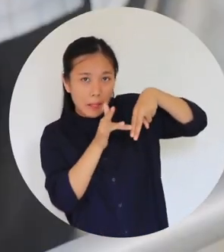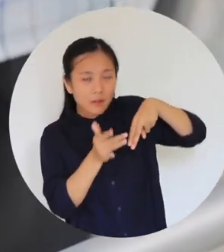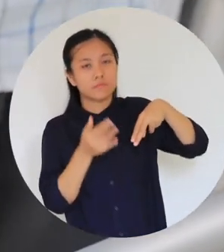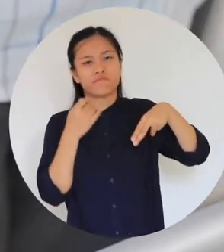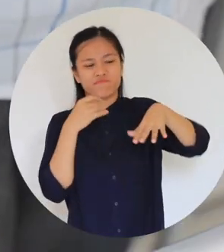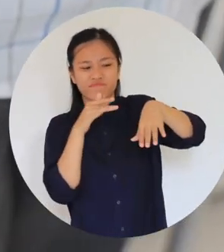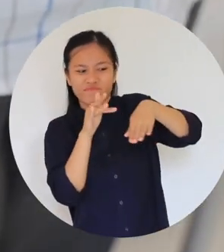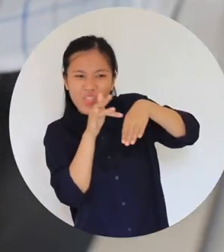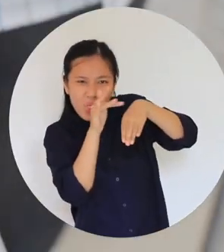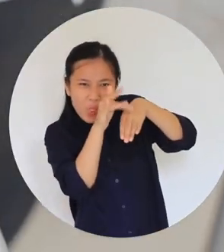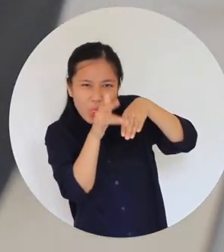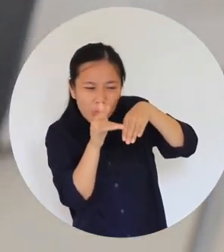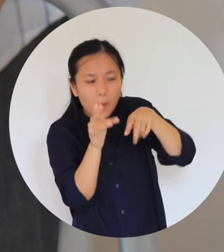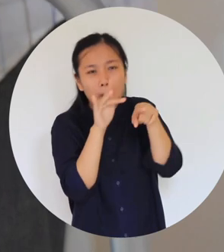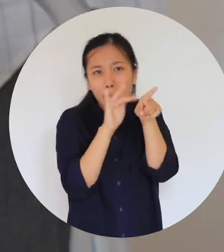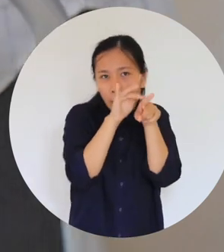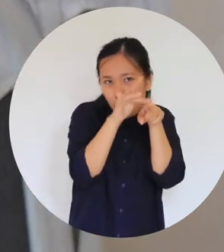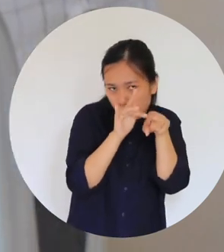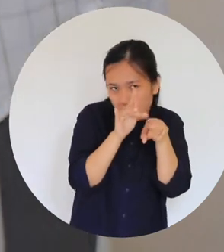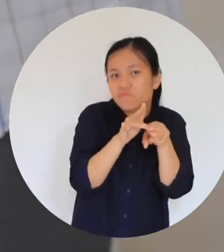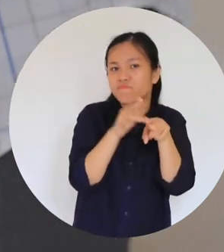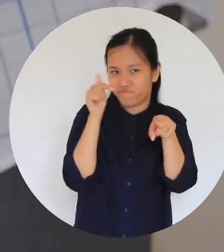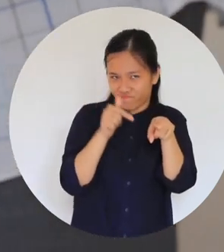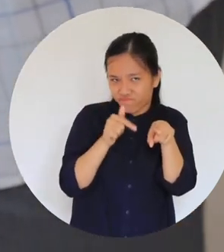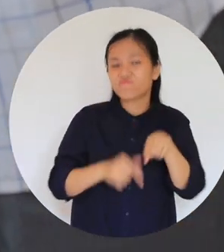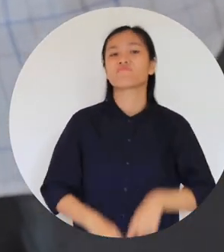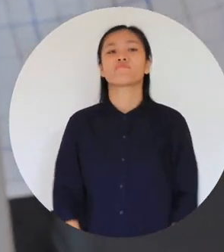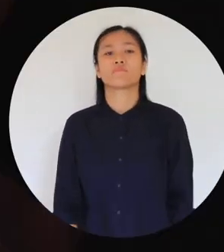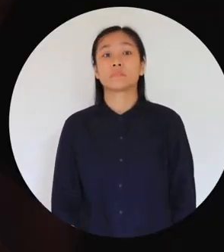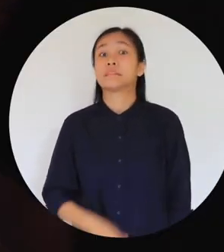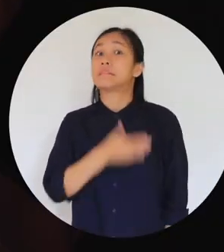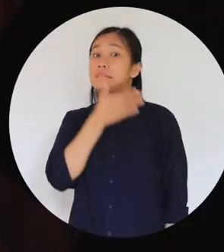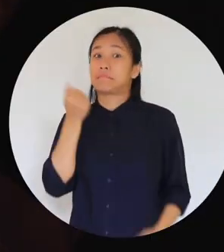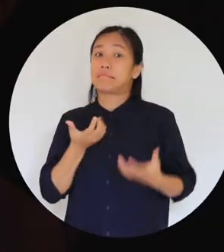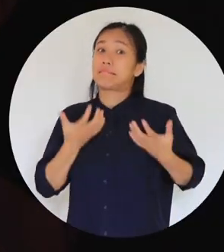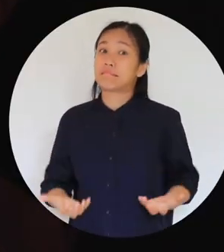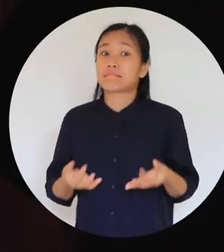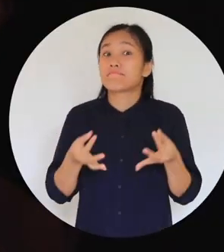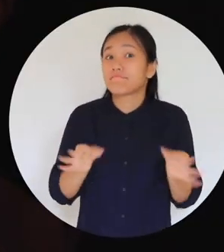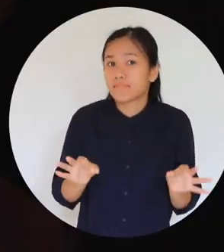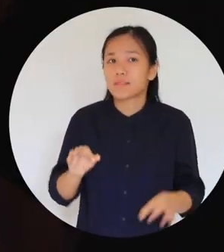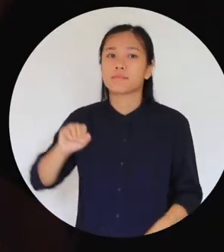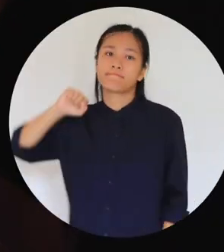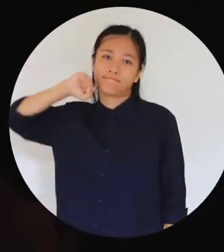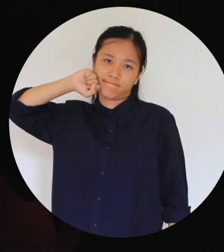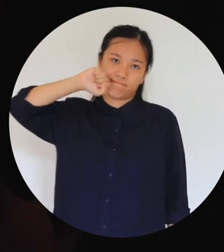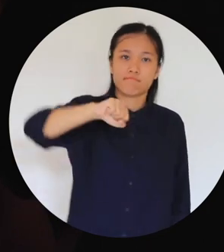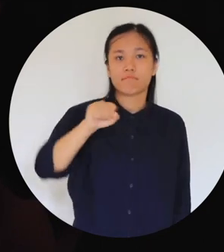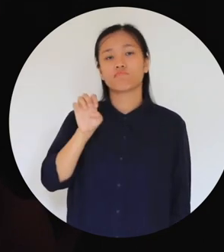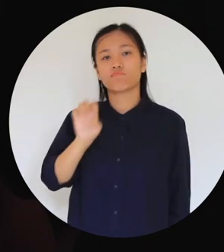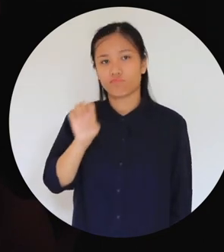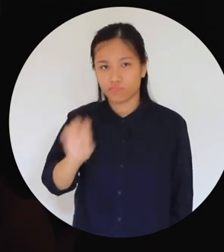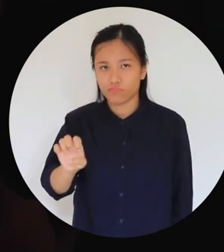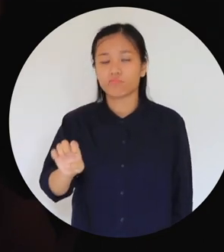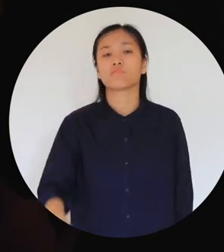tính, có những đụng chạm không cần thiết vào các bộ phận nhạy cảm của người khuyết tật. Nghiêm trọng nhất là hành vi lạm dụng, cưỡng ép người khuyết